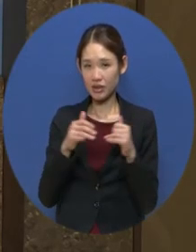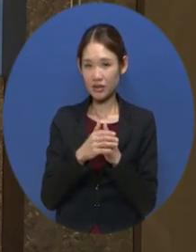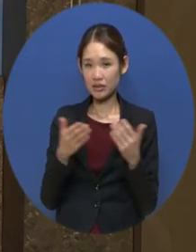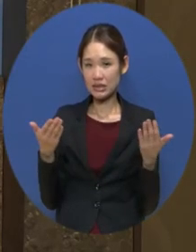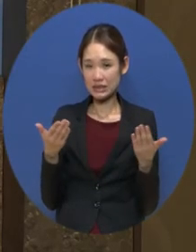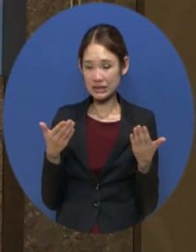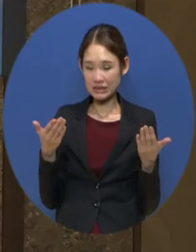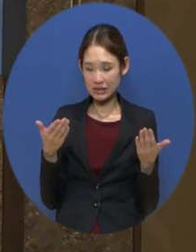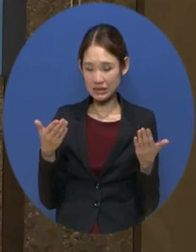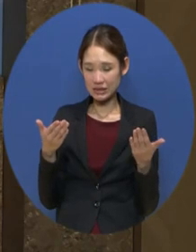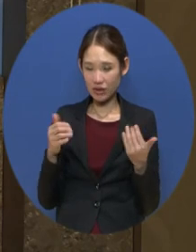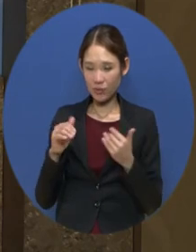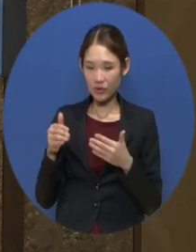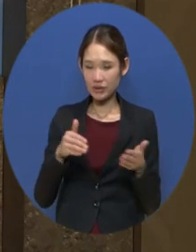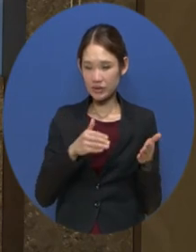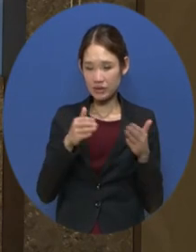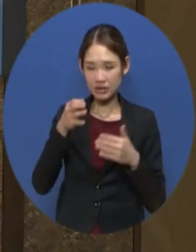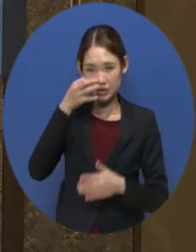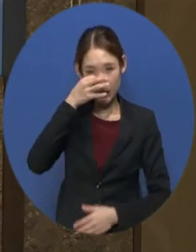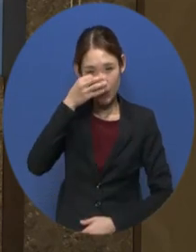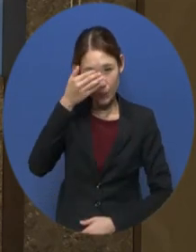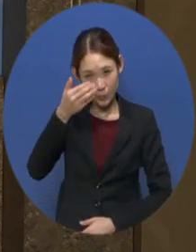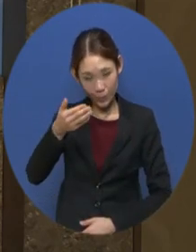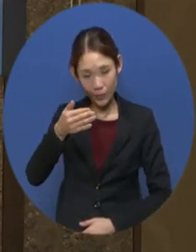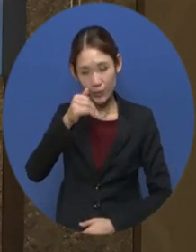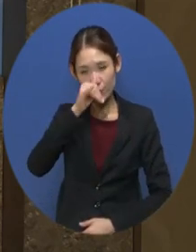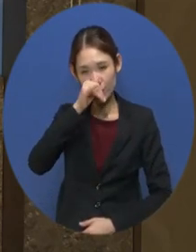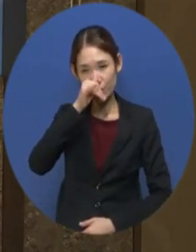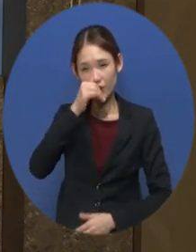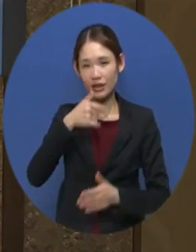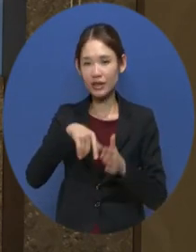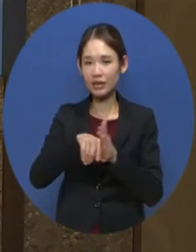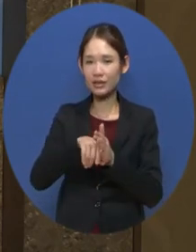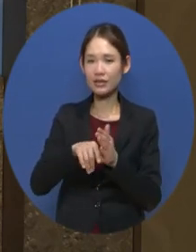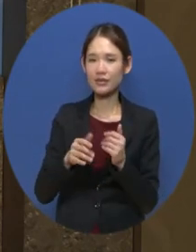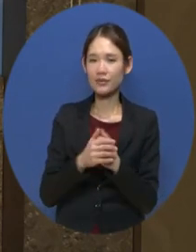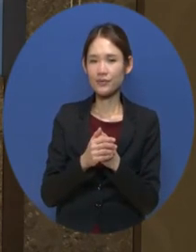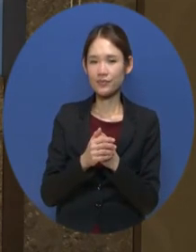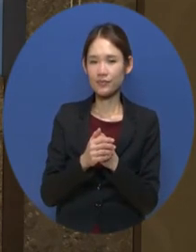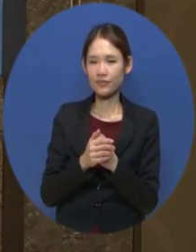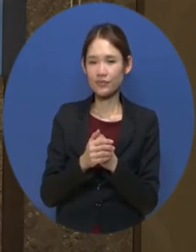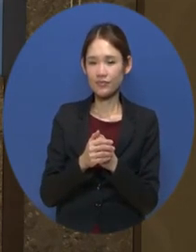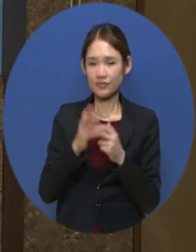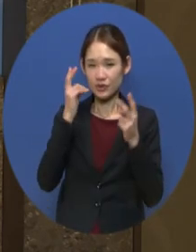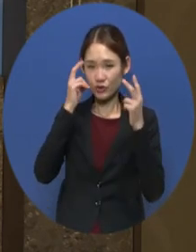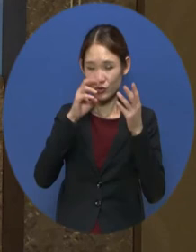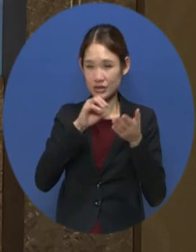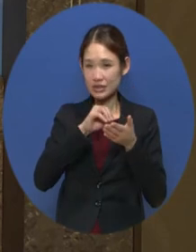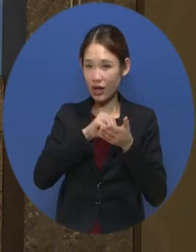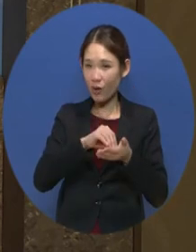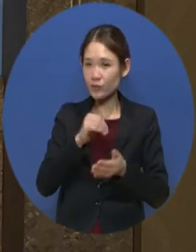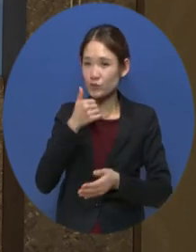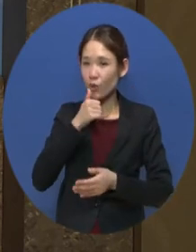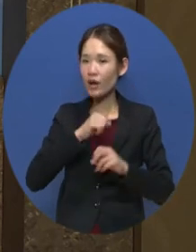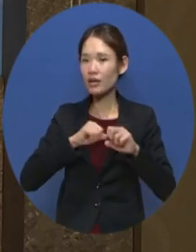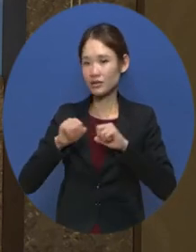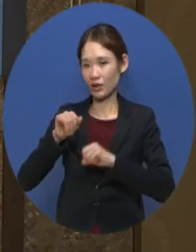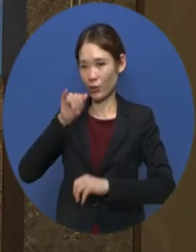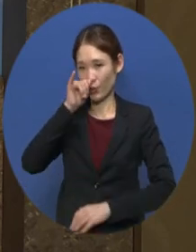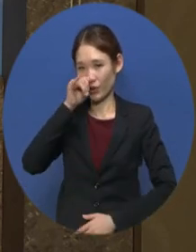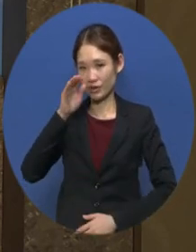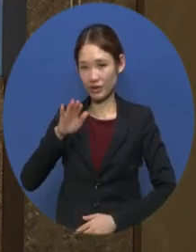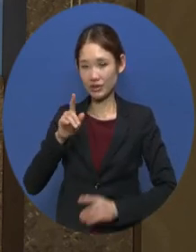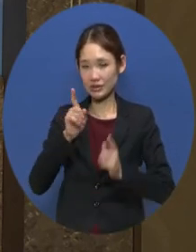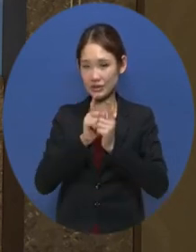시각장애인분들에게 직업의 어떤 그 길을 더 열어주기 위한 취업 알선 활동도 하겠지만은